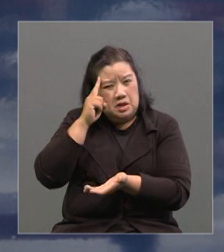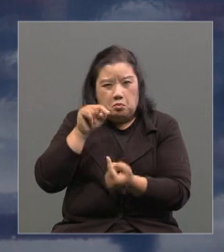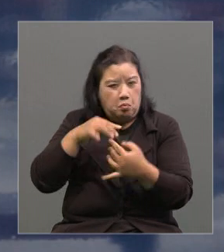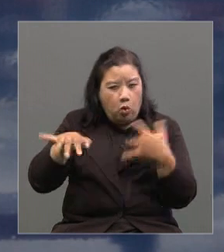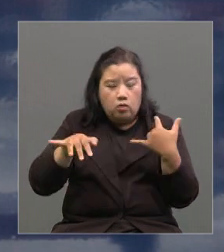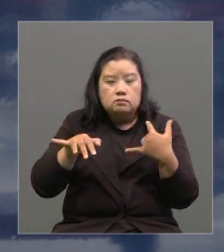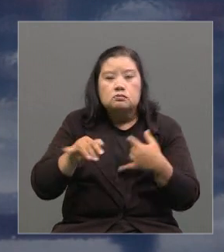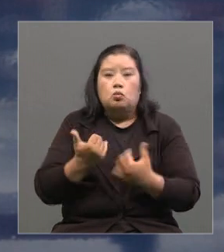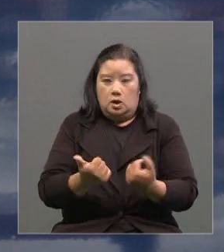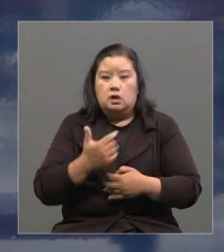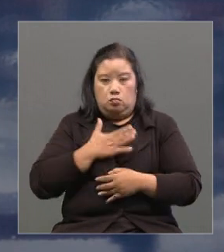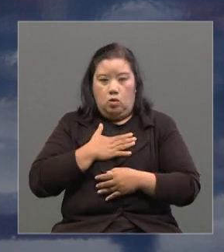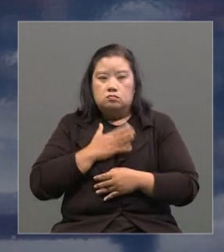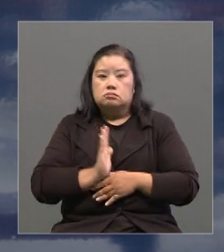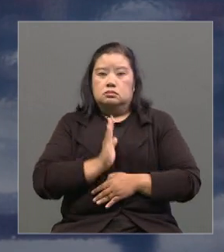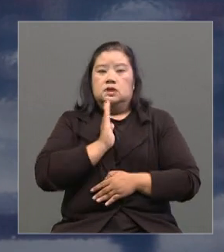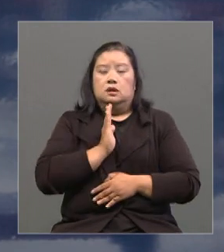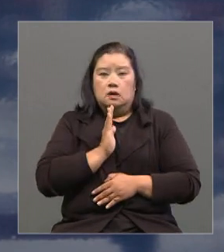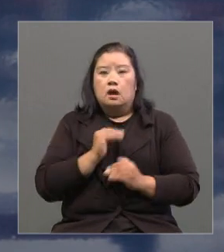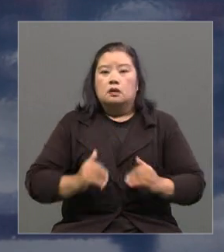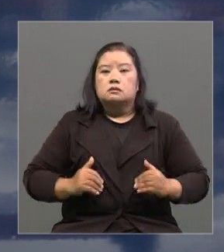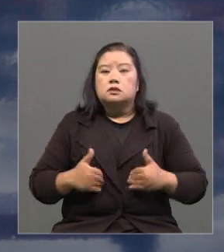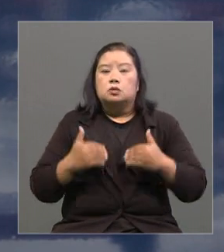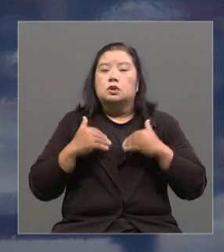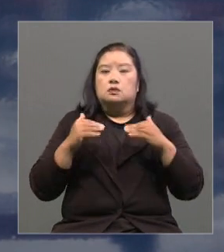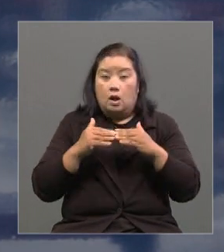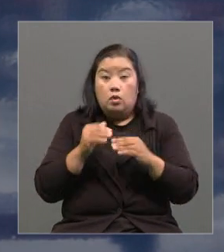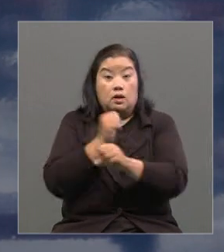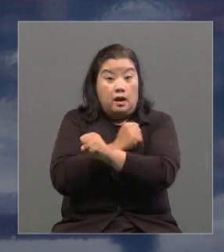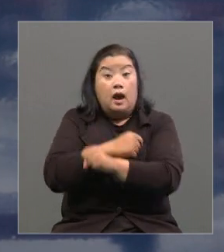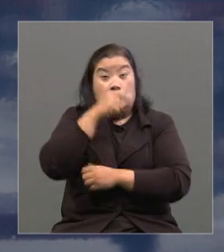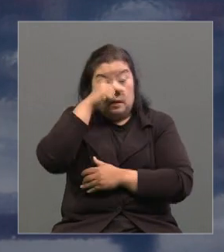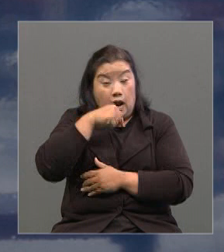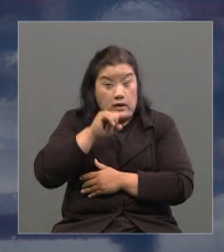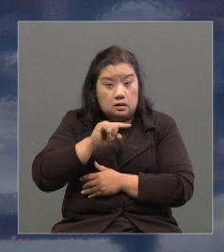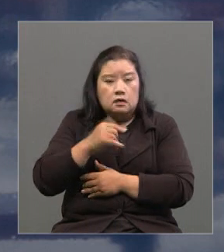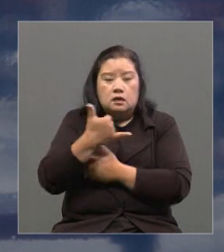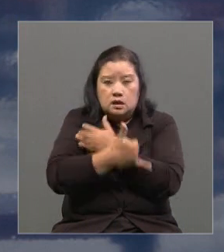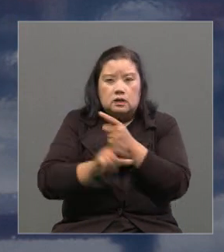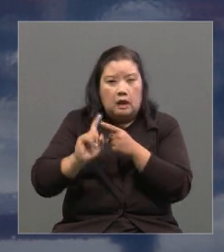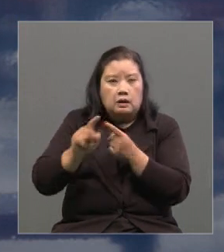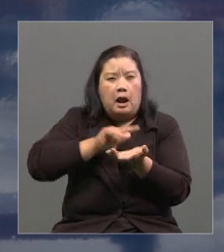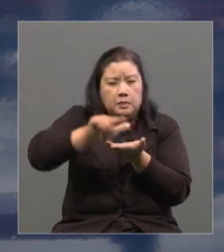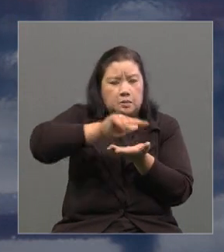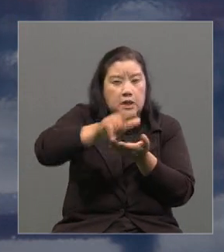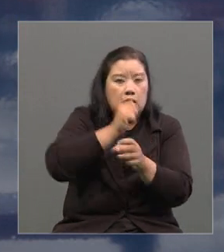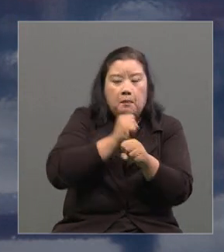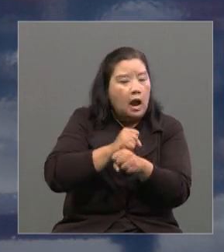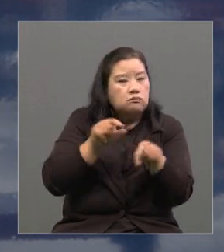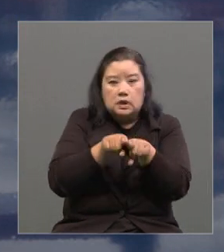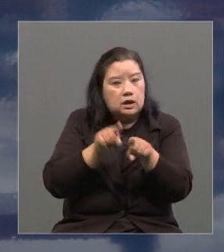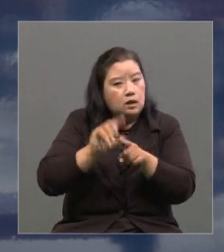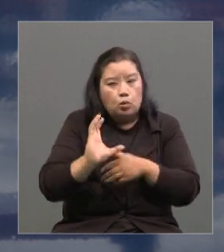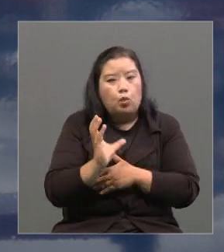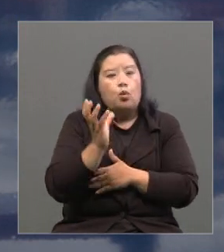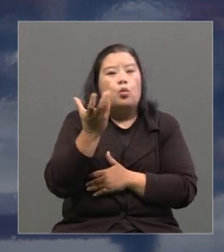รีความเท่าเทียมศักดิ์ศรีของแรงงานไทยที่เดินทางไปทำงานที่ต่างประเทศทั่วโลกเพราะว่าแรงง